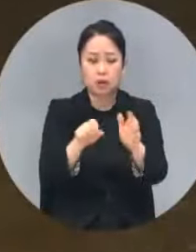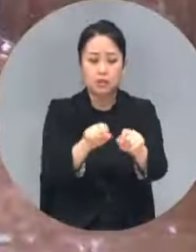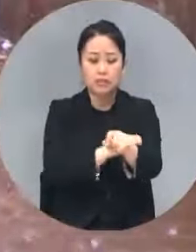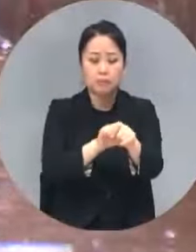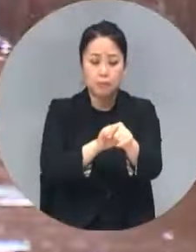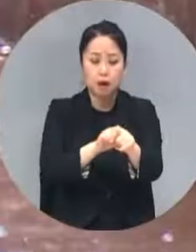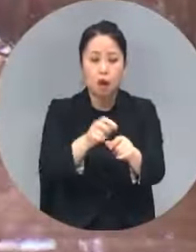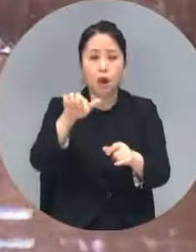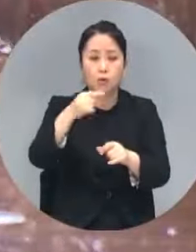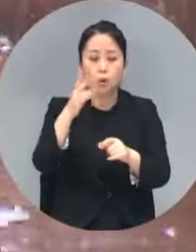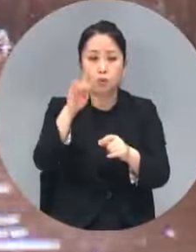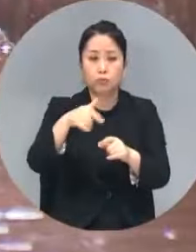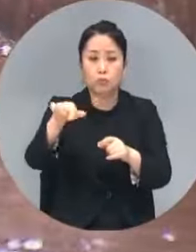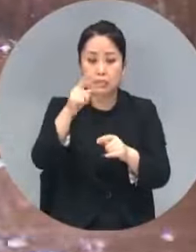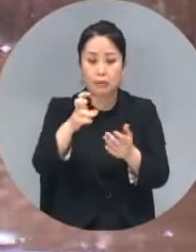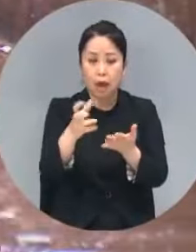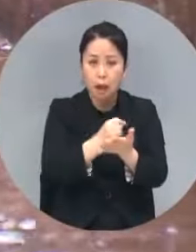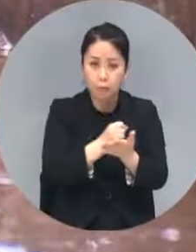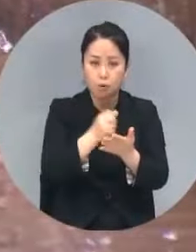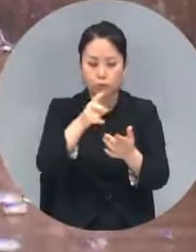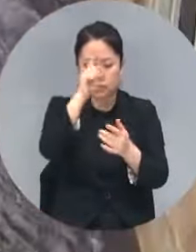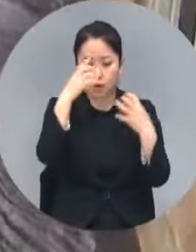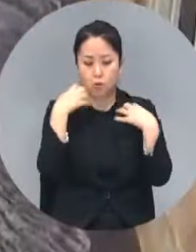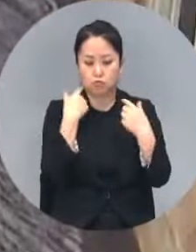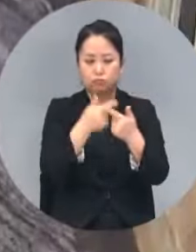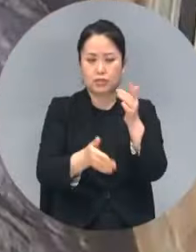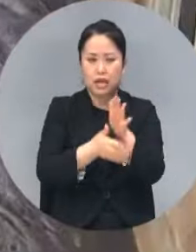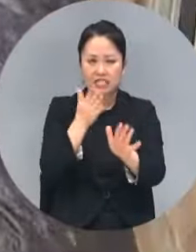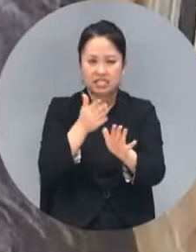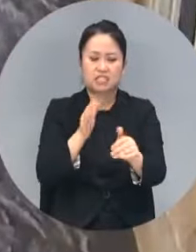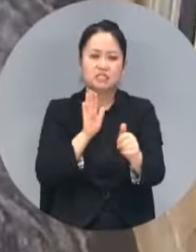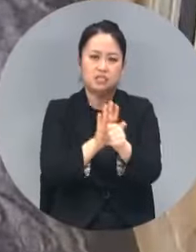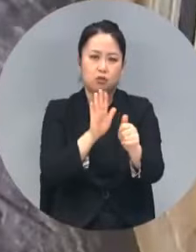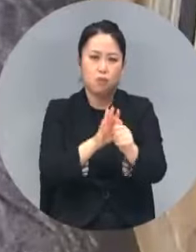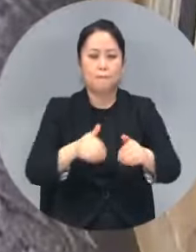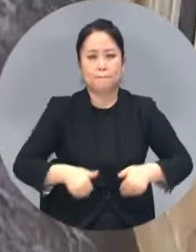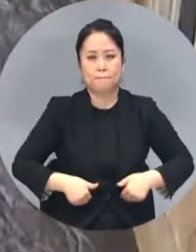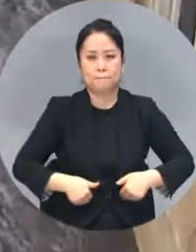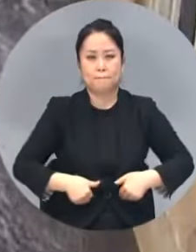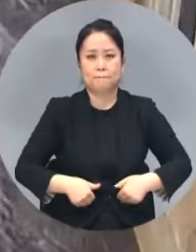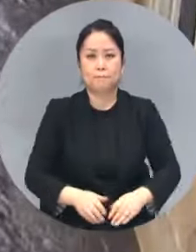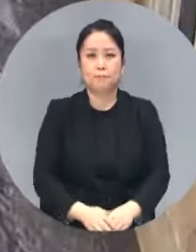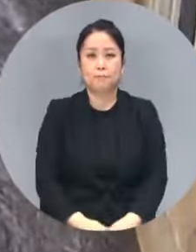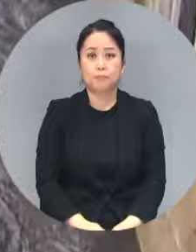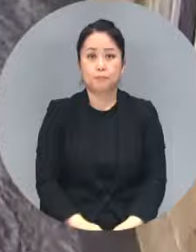비롯한 정부와 부산시의 적극적인 지원이 시급합니다 MBC 뉴스 이승엽 있니다